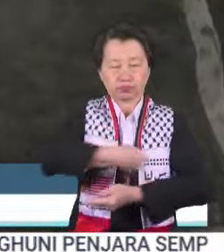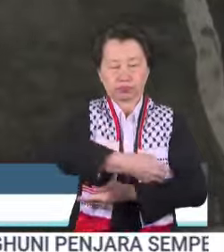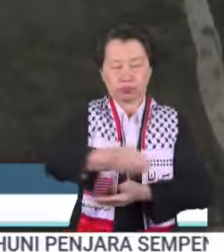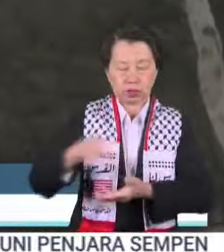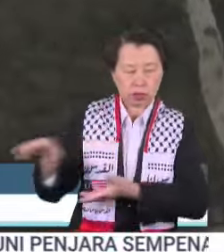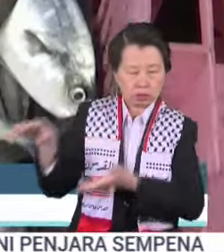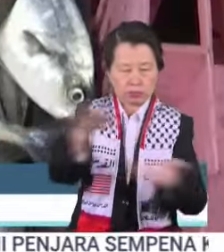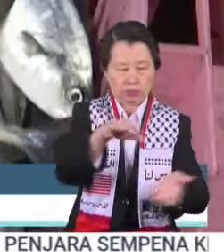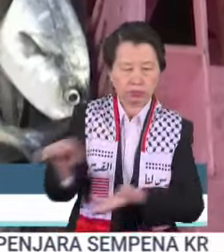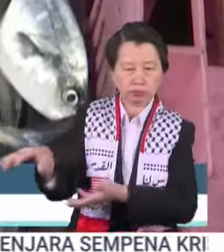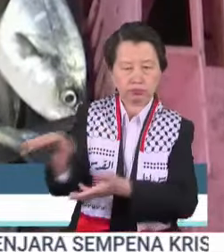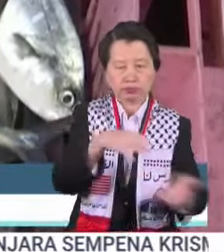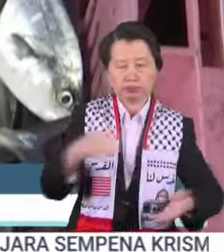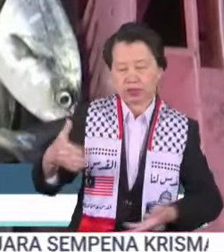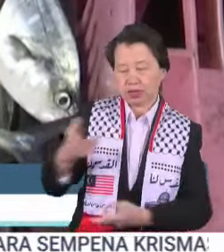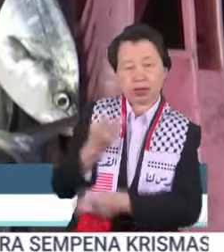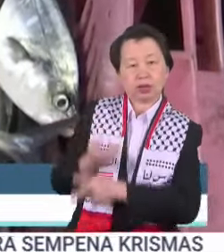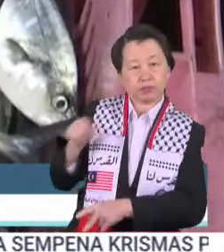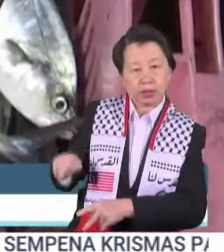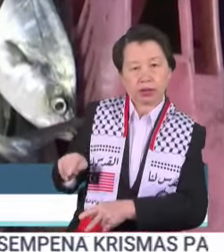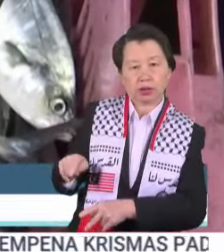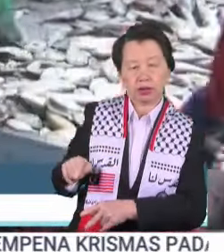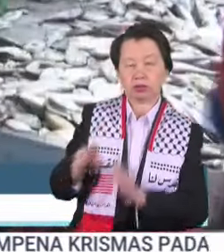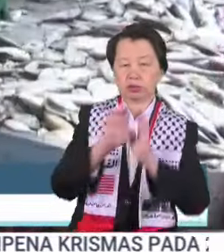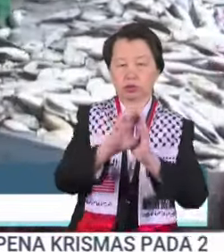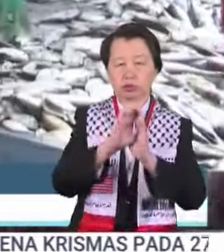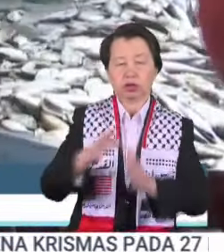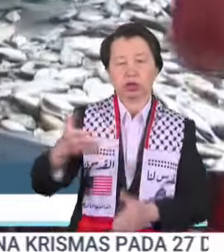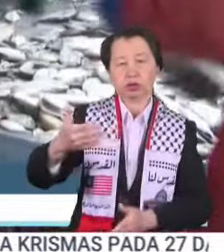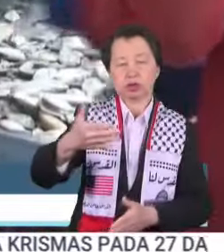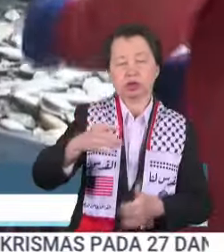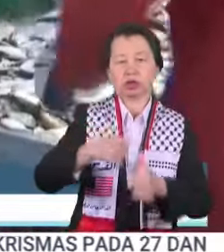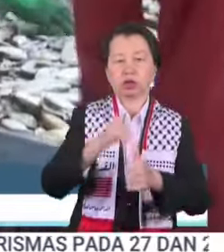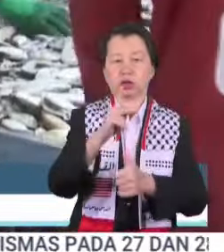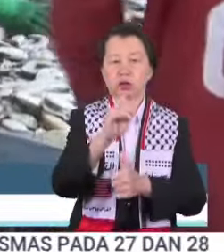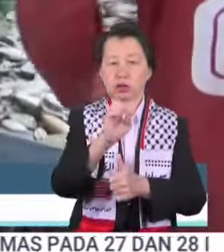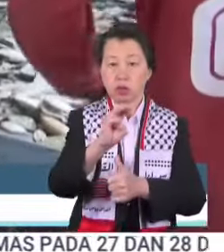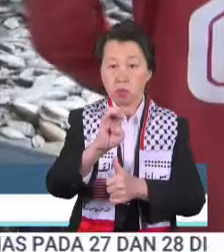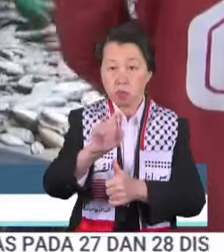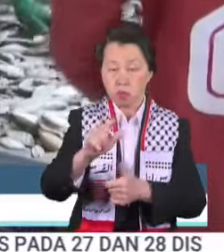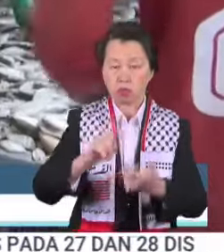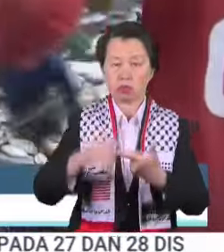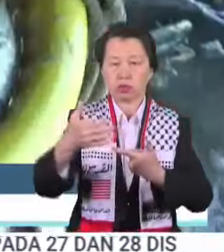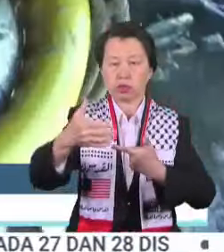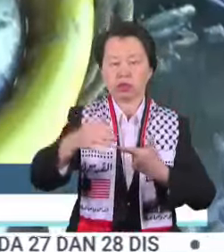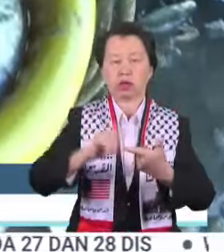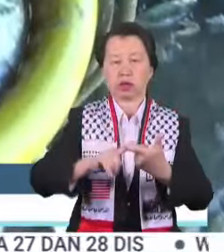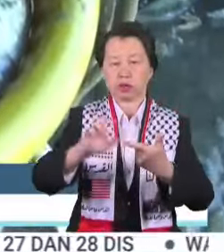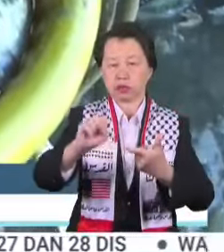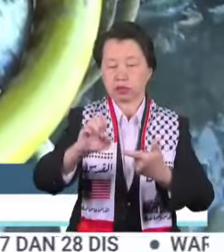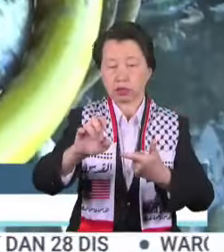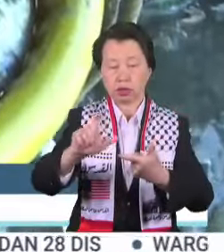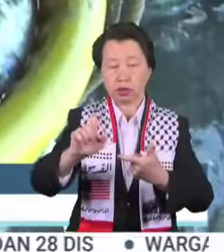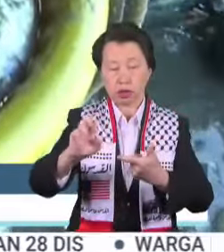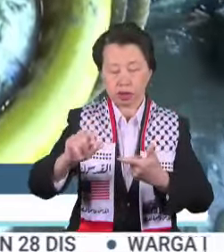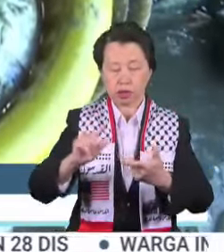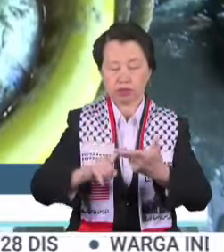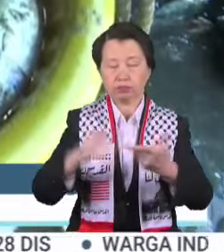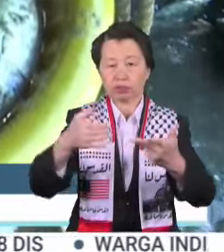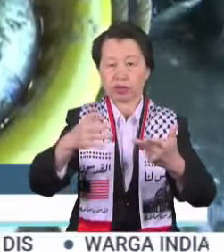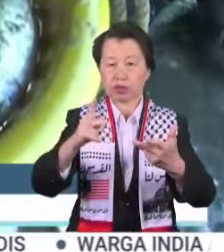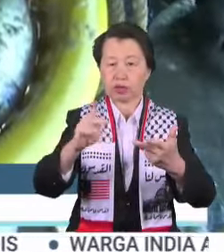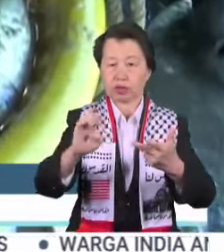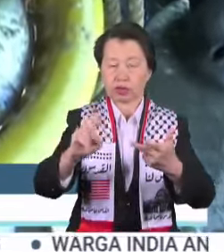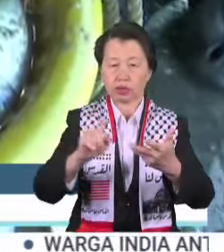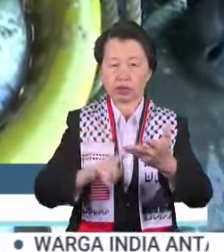mengedarkan ikan-ikan tersebut, contohnya seperti ikan kembung, ikan selar, ikan